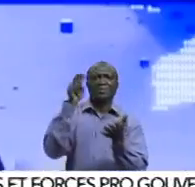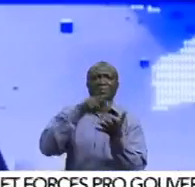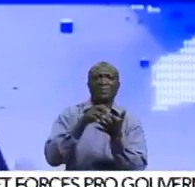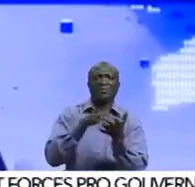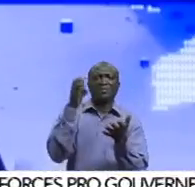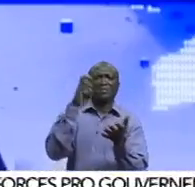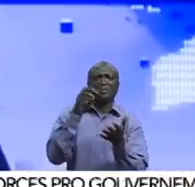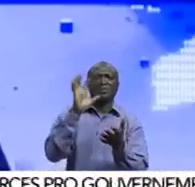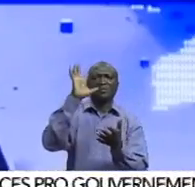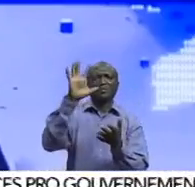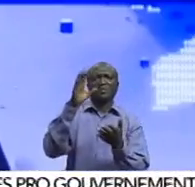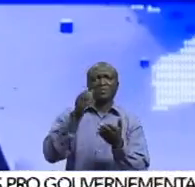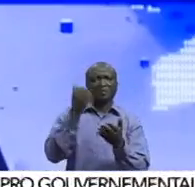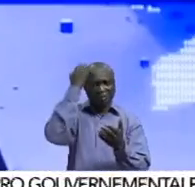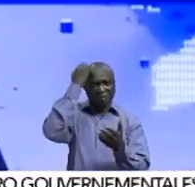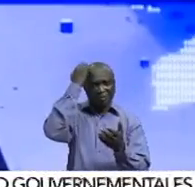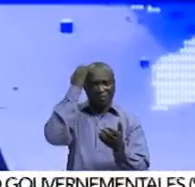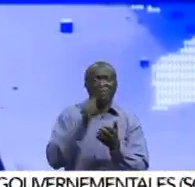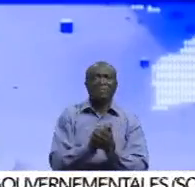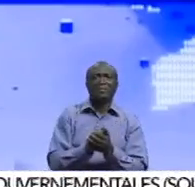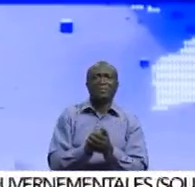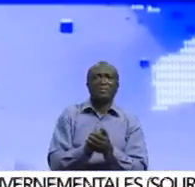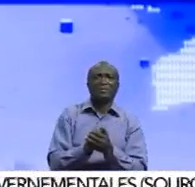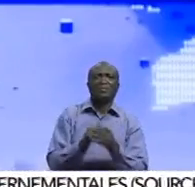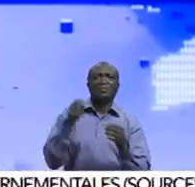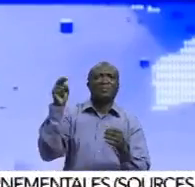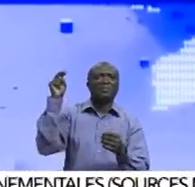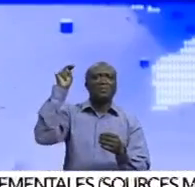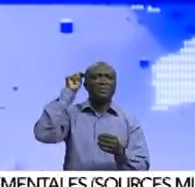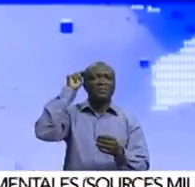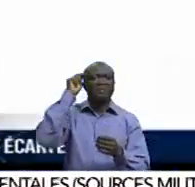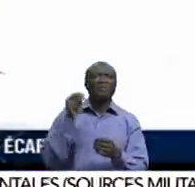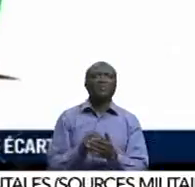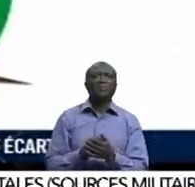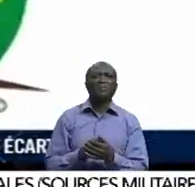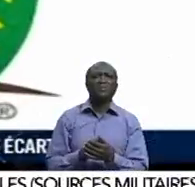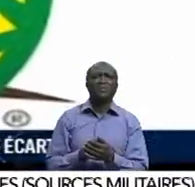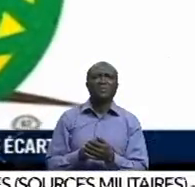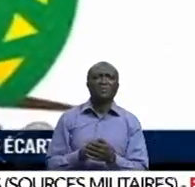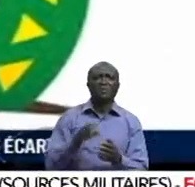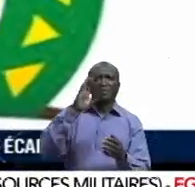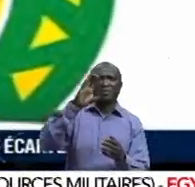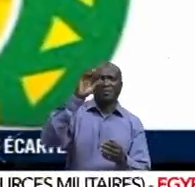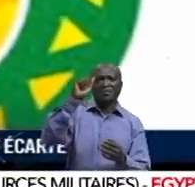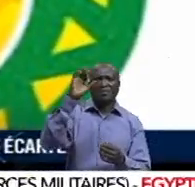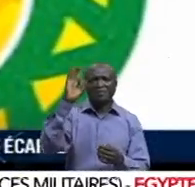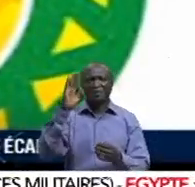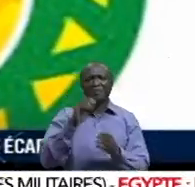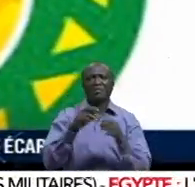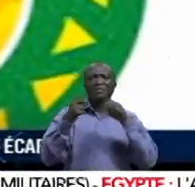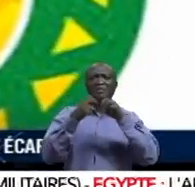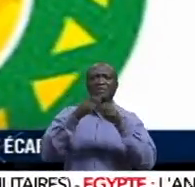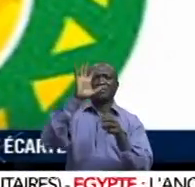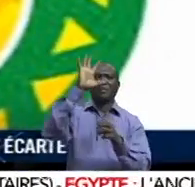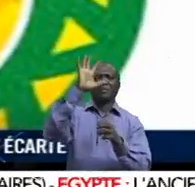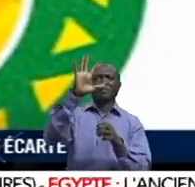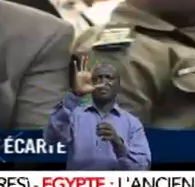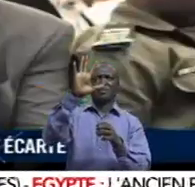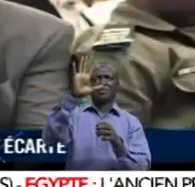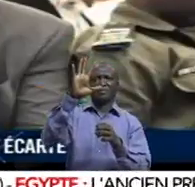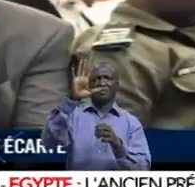connu le 5 janvier 2017 à abouja on fait le point avec samboueg la CAF a dévoilé les noms des cinq derniers